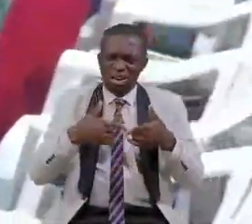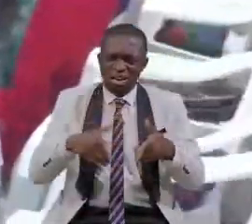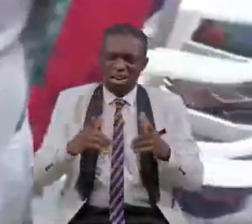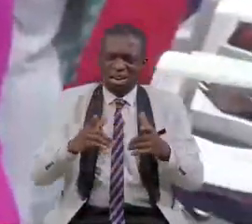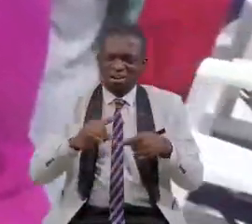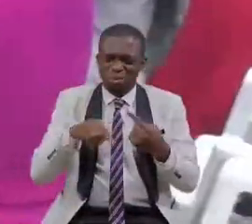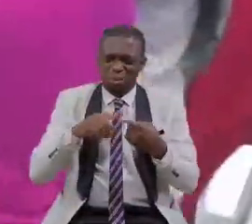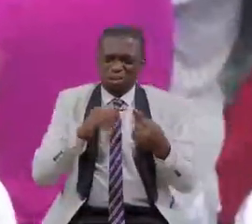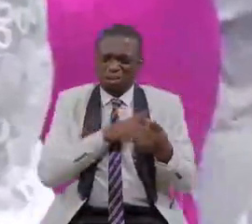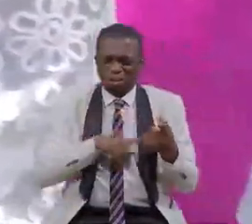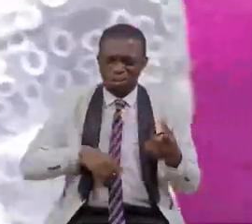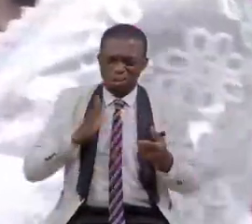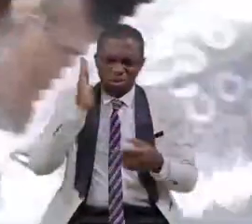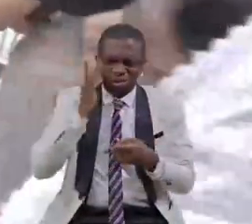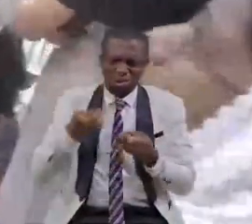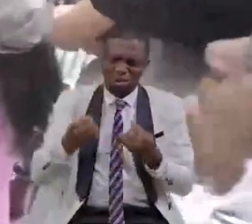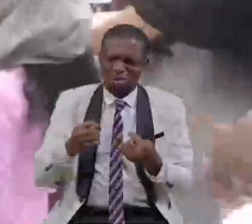il trouvera tout le monde prêt.